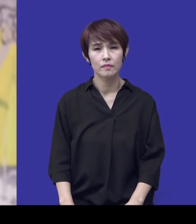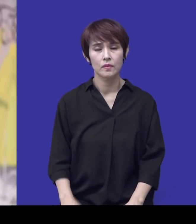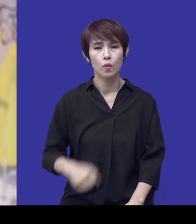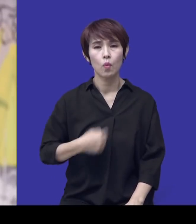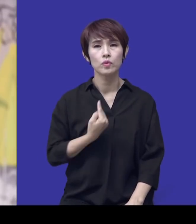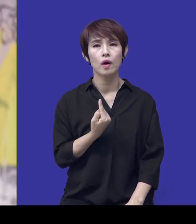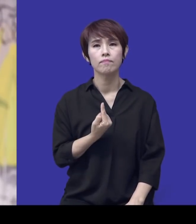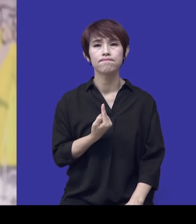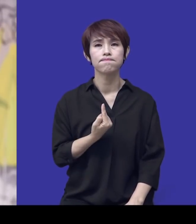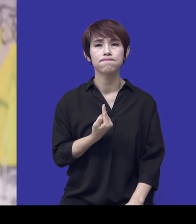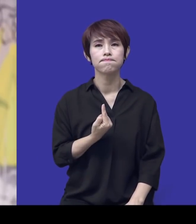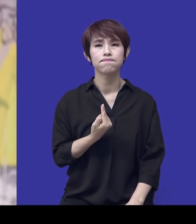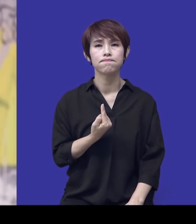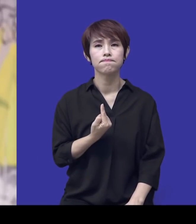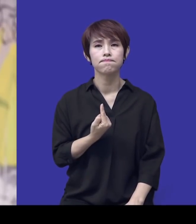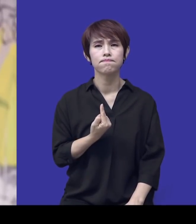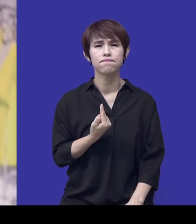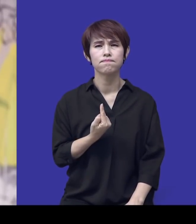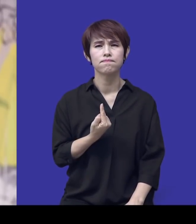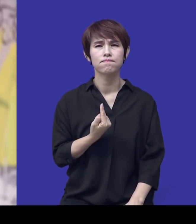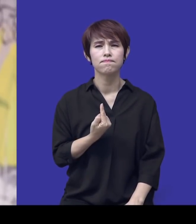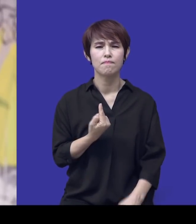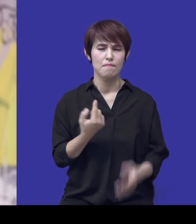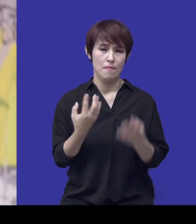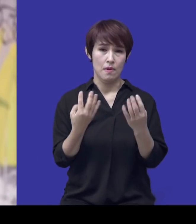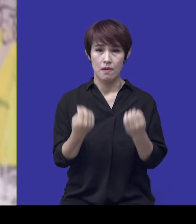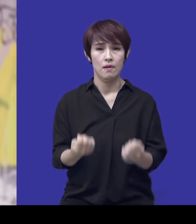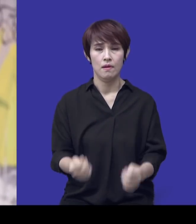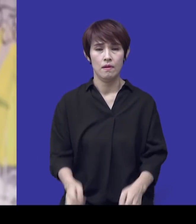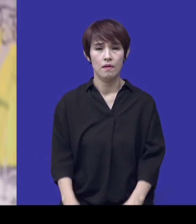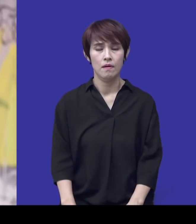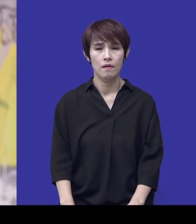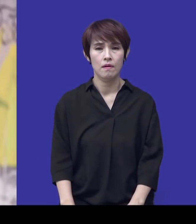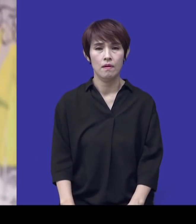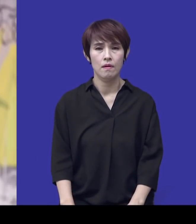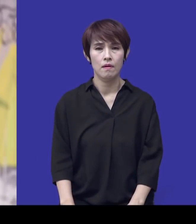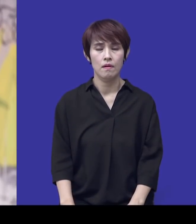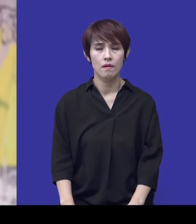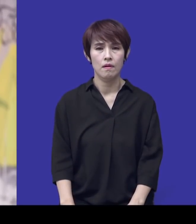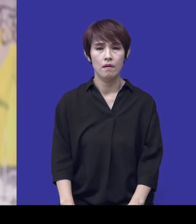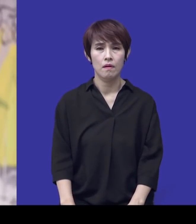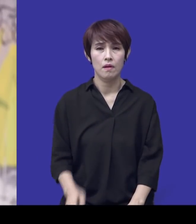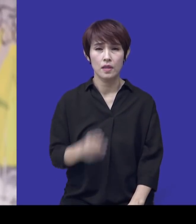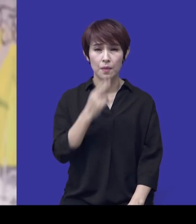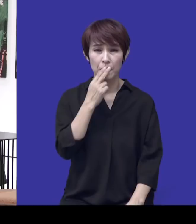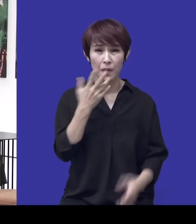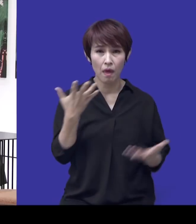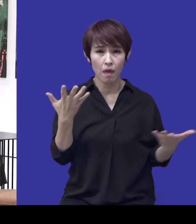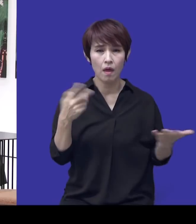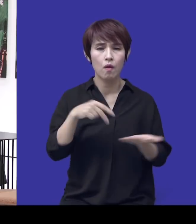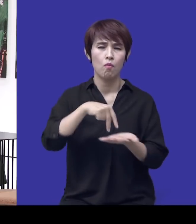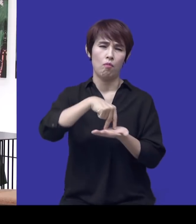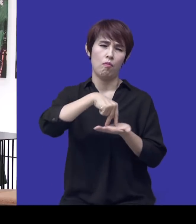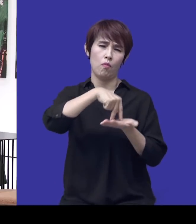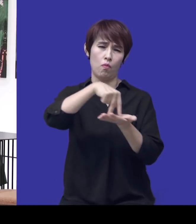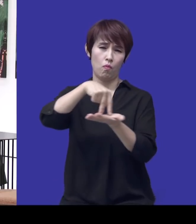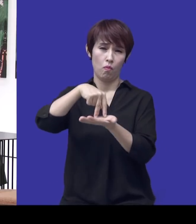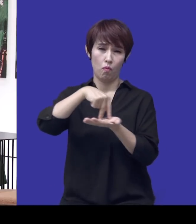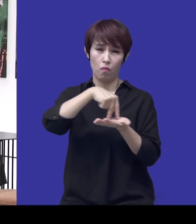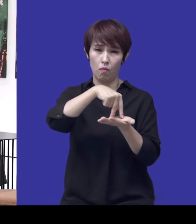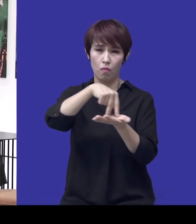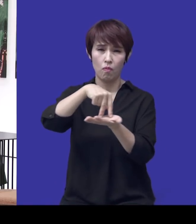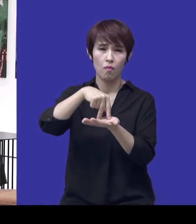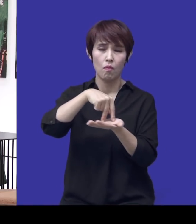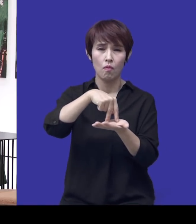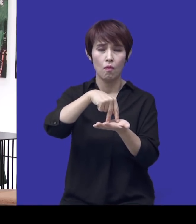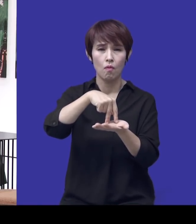혼자 있는 시간이 너무나도 그렇죠, 많은데 그렇죠. 힘들죠. 담배가 아니고서는 예. 이 외로움을 채울 수 있는 게 아무것도 없었어요. 그때. 예.